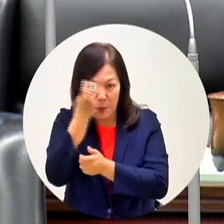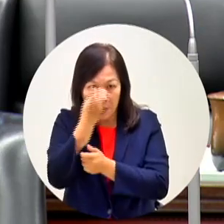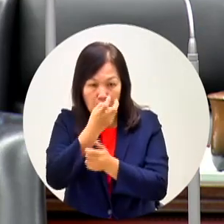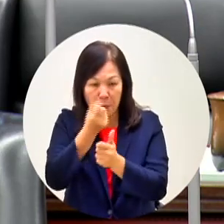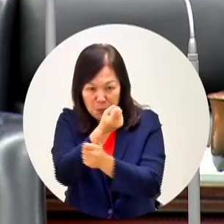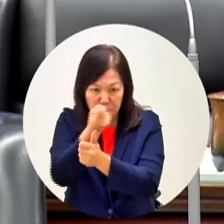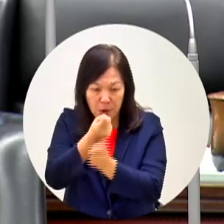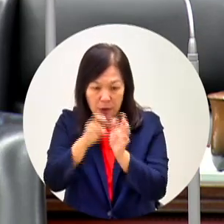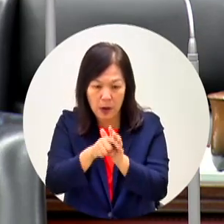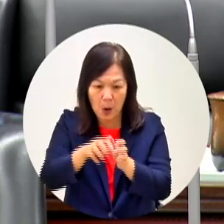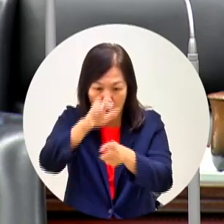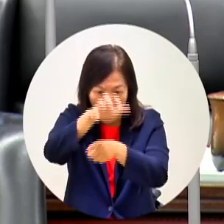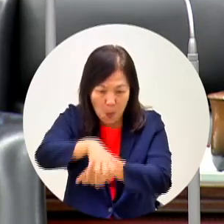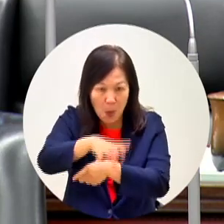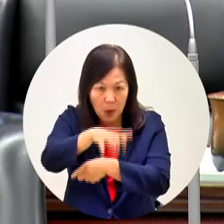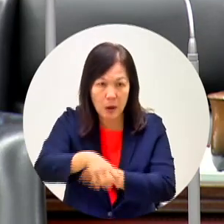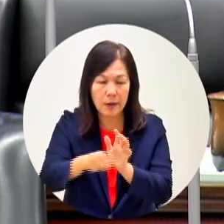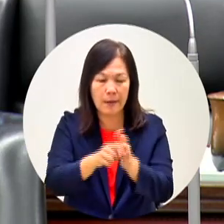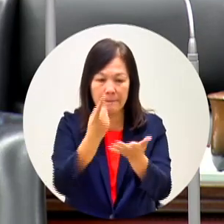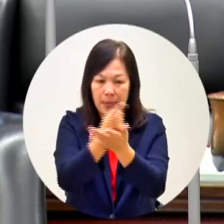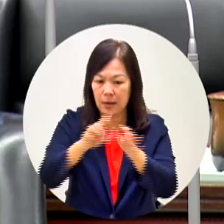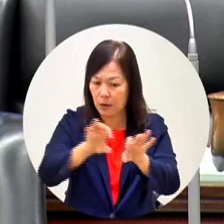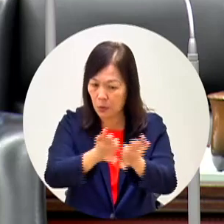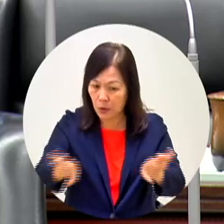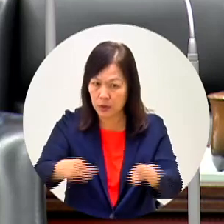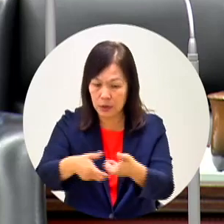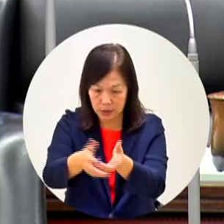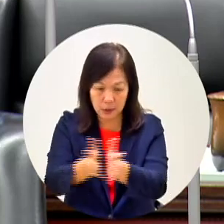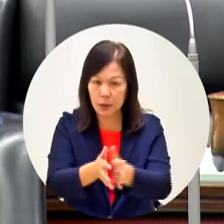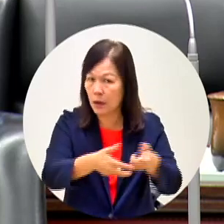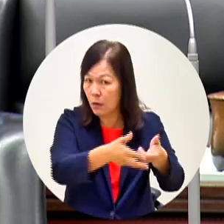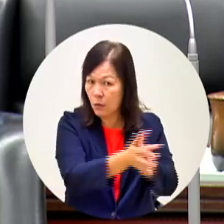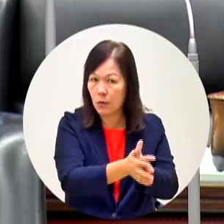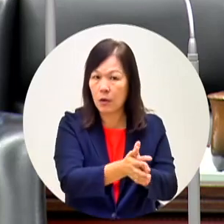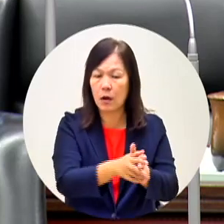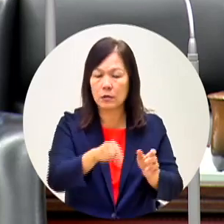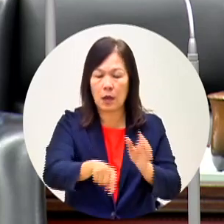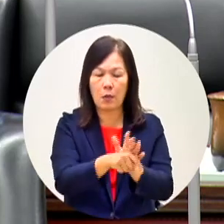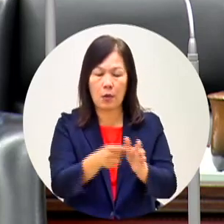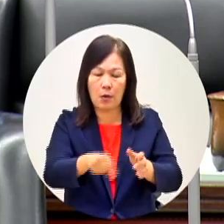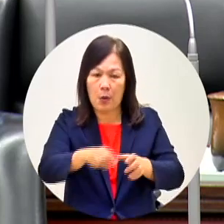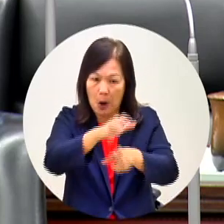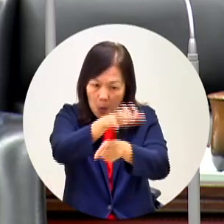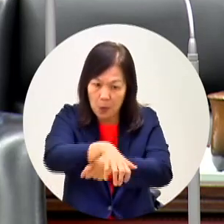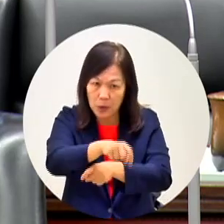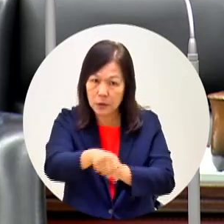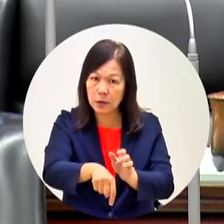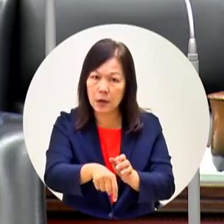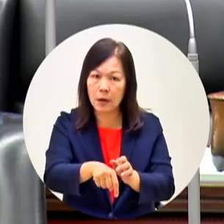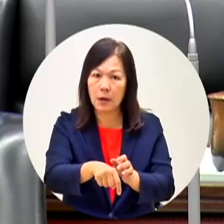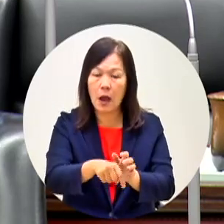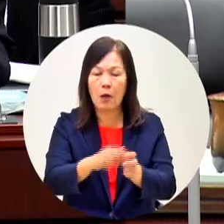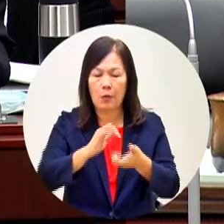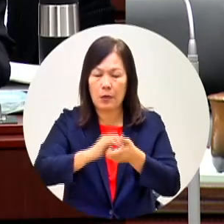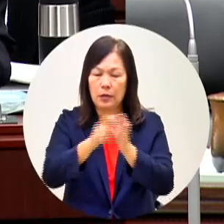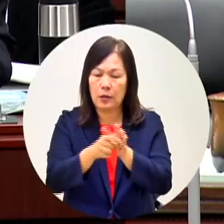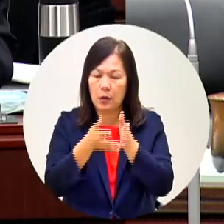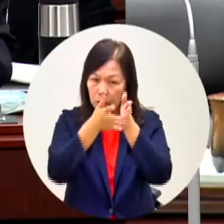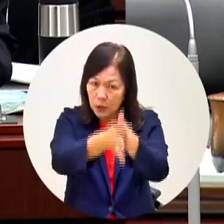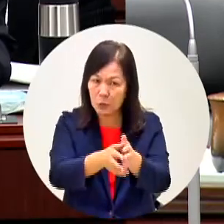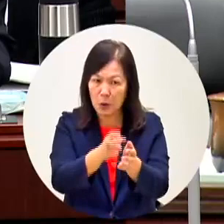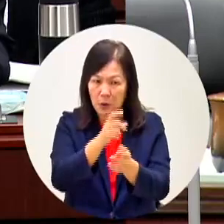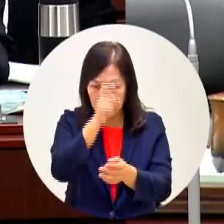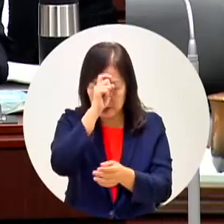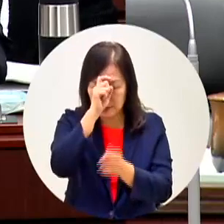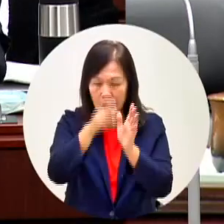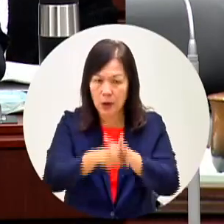管线单位现在在管挖的这一个部分，我一定严格要求要恢复的这一个部分